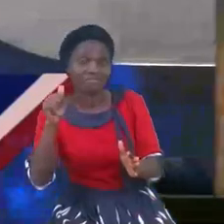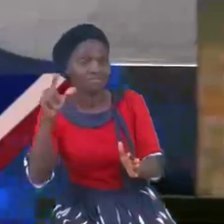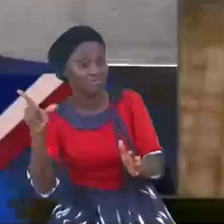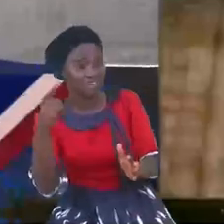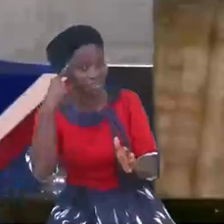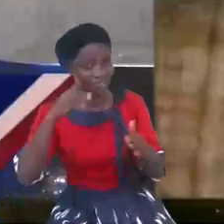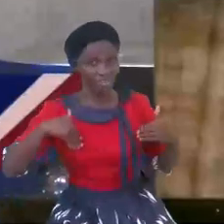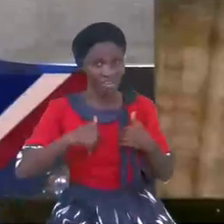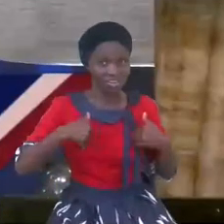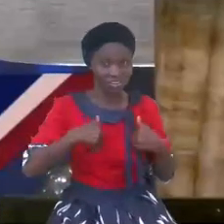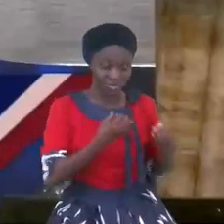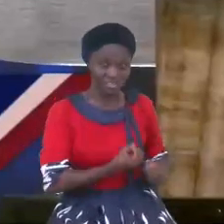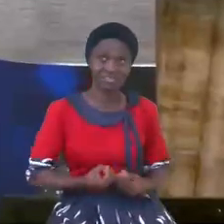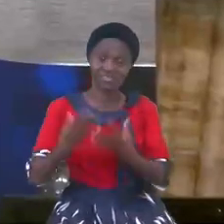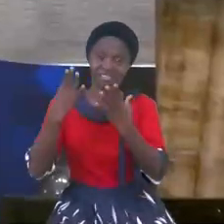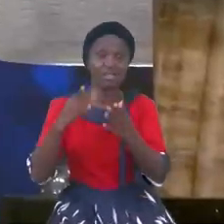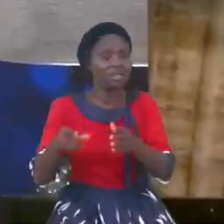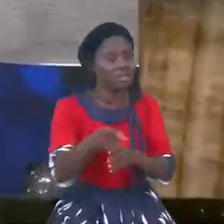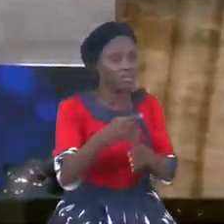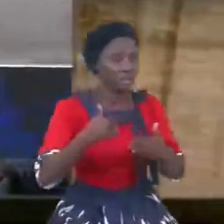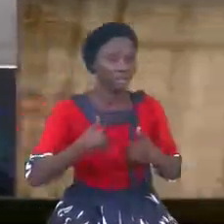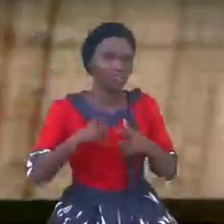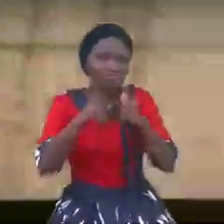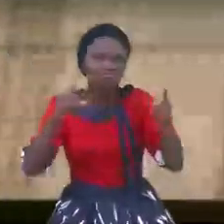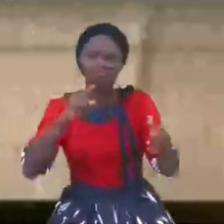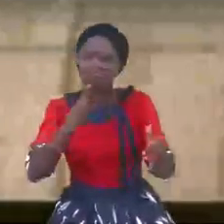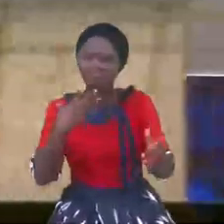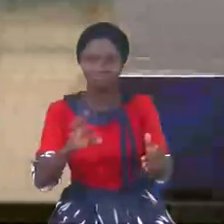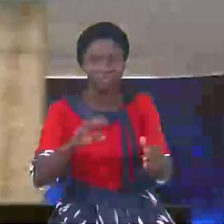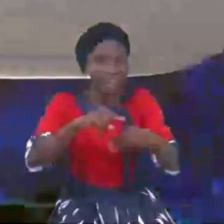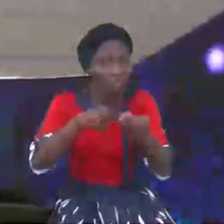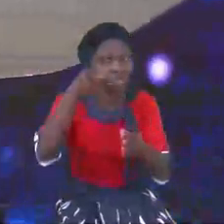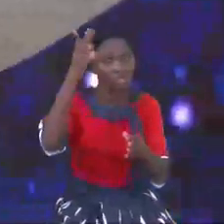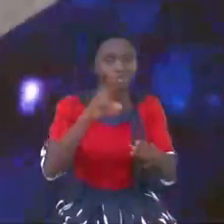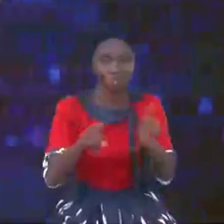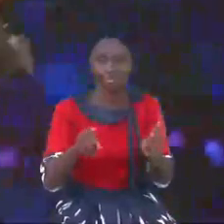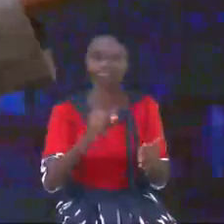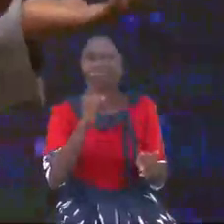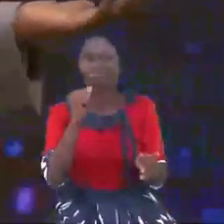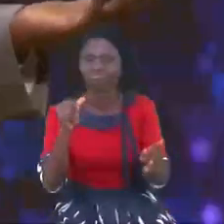Ils ont un grand zèle pour Dieu, mais sans intelligence.